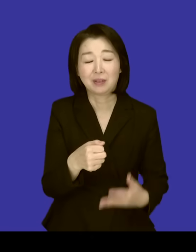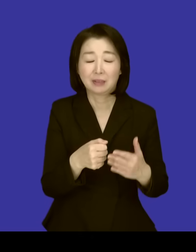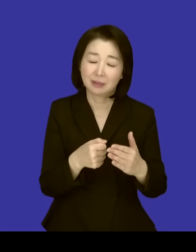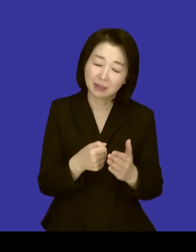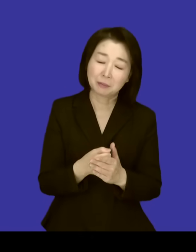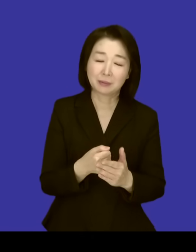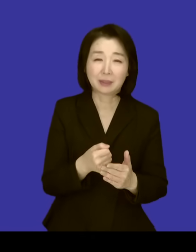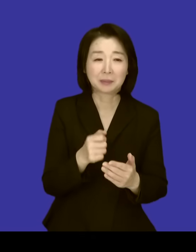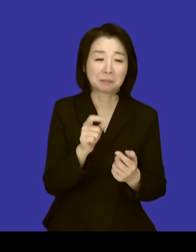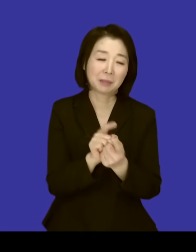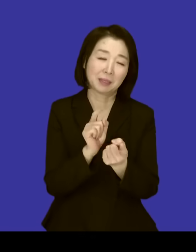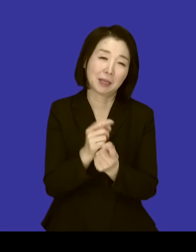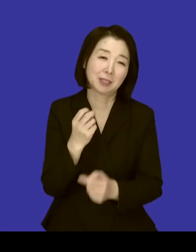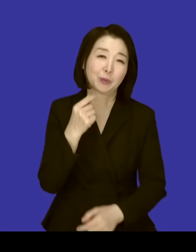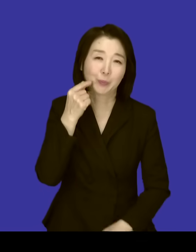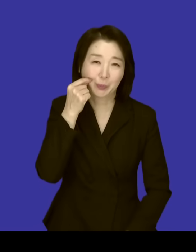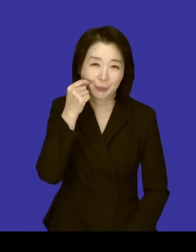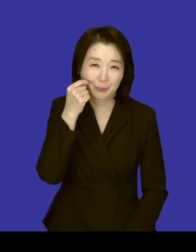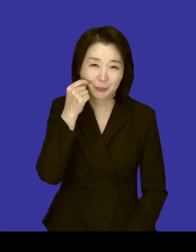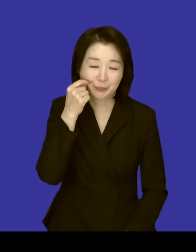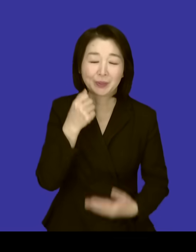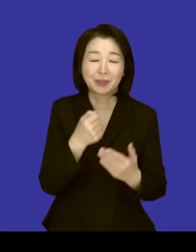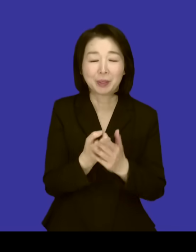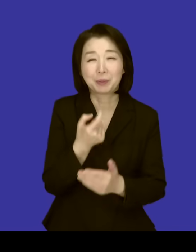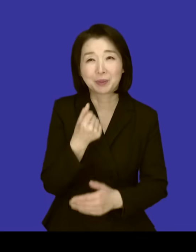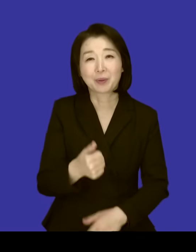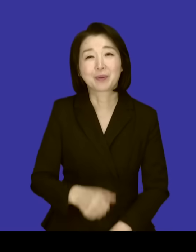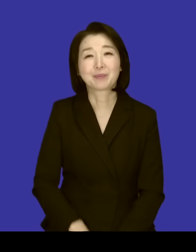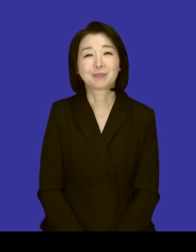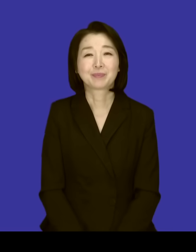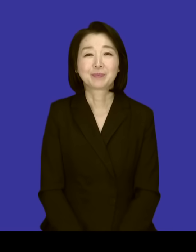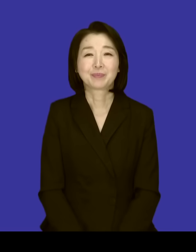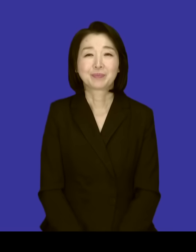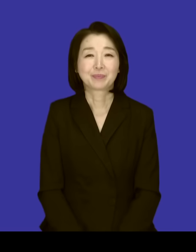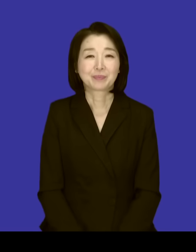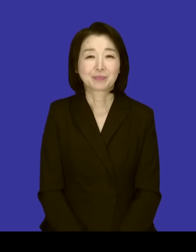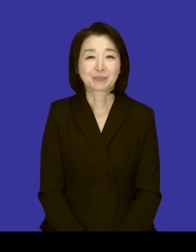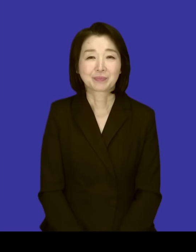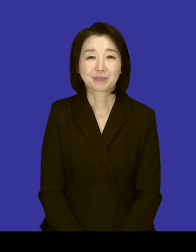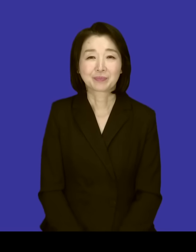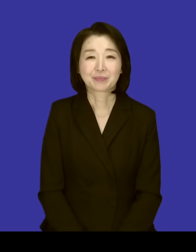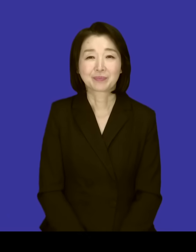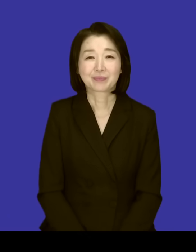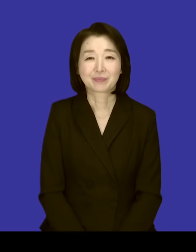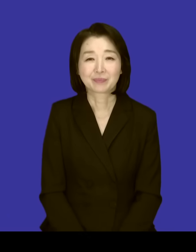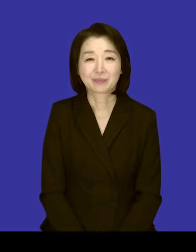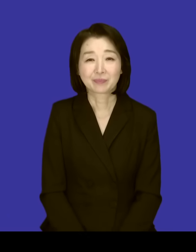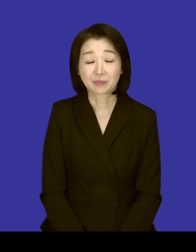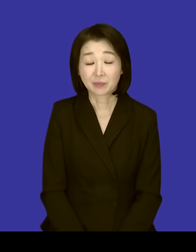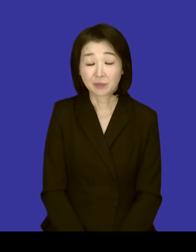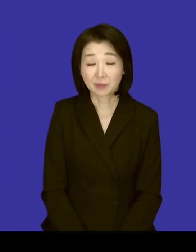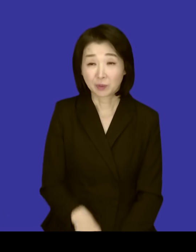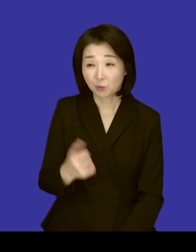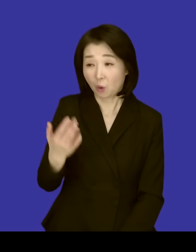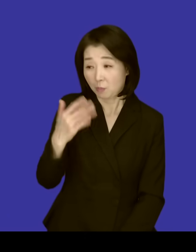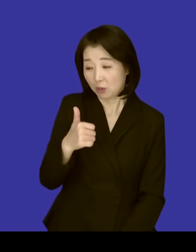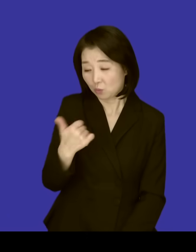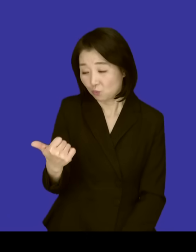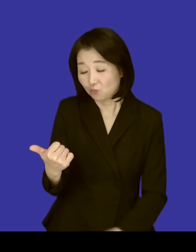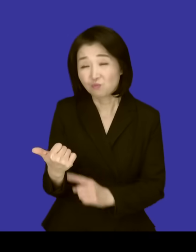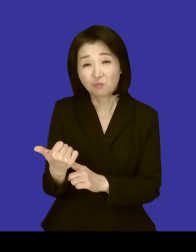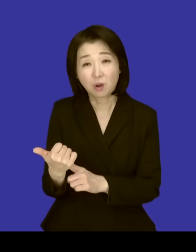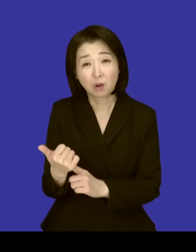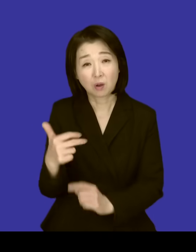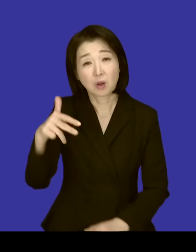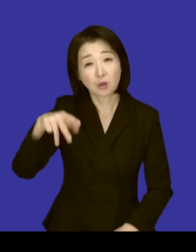접하기 힘들어서 그런 것 같습니다. 예, 아무래도 고된 일이 있고 그 얼마 전에 고인이 되신 우리 주석준 교수님도